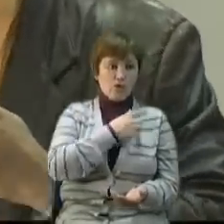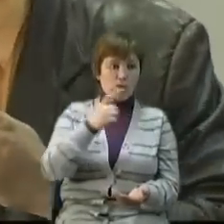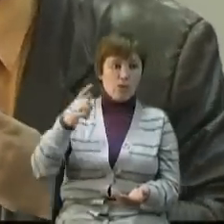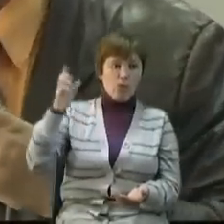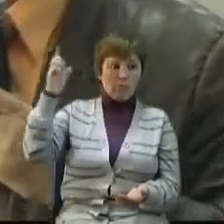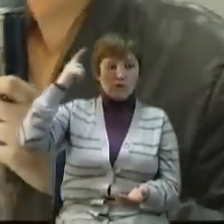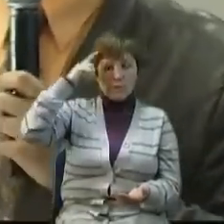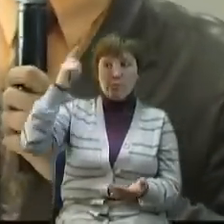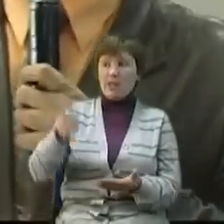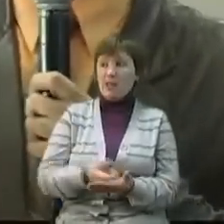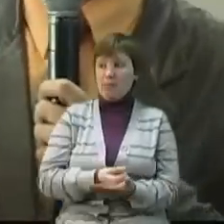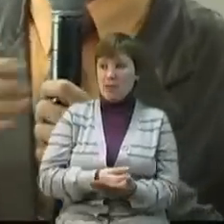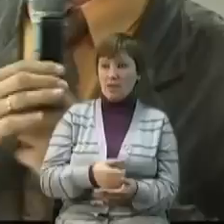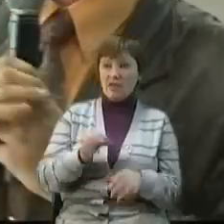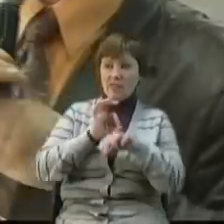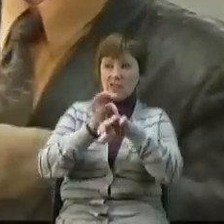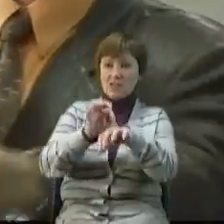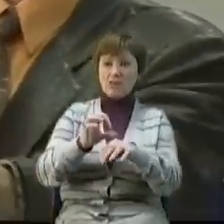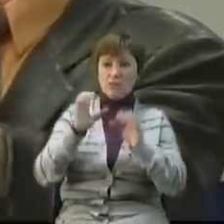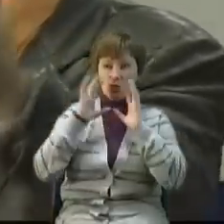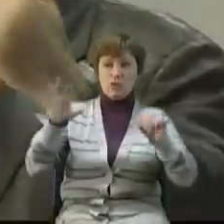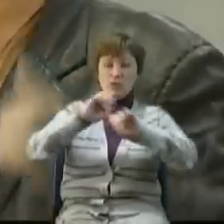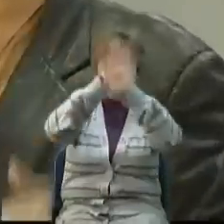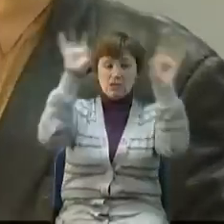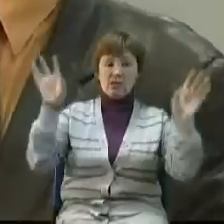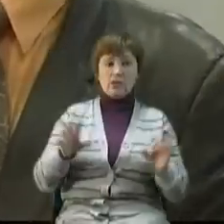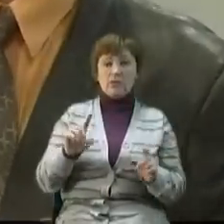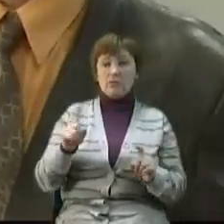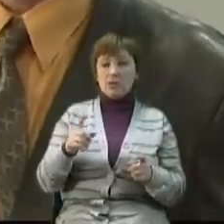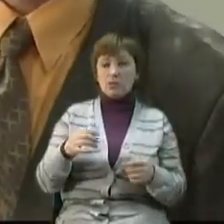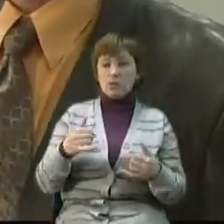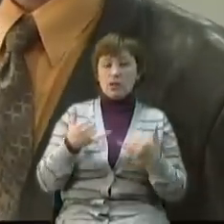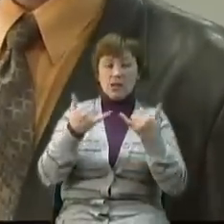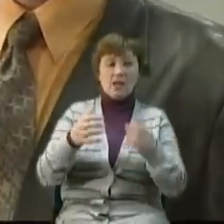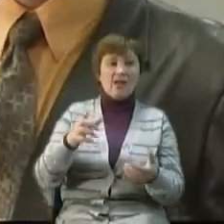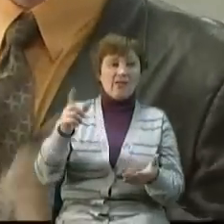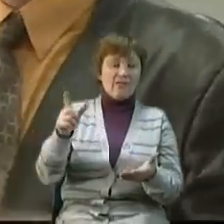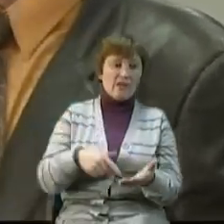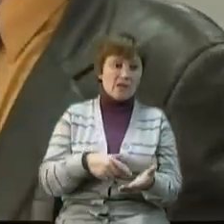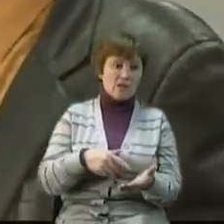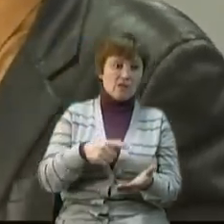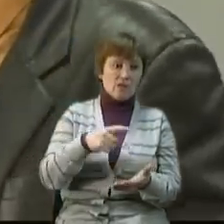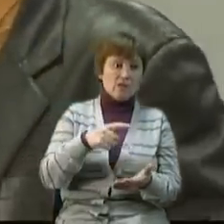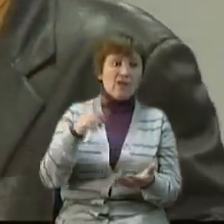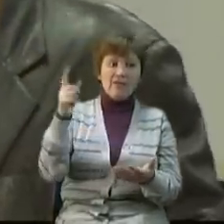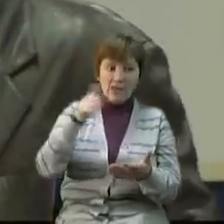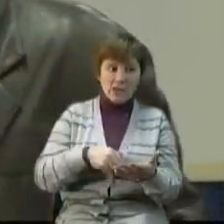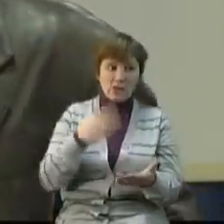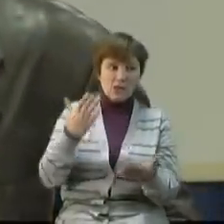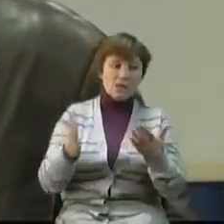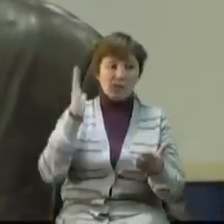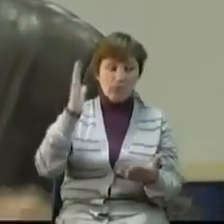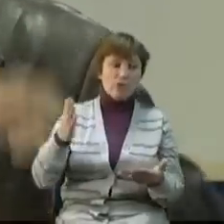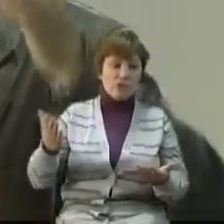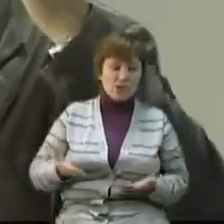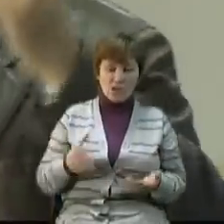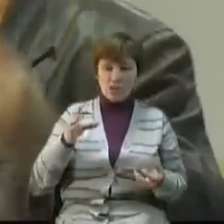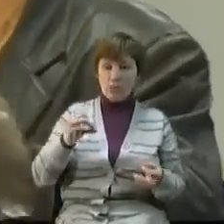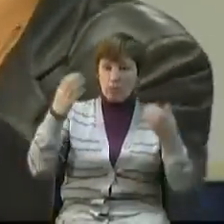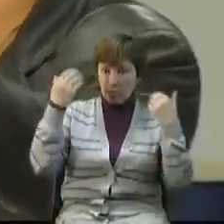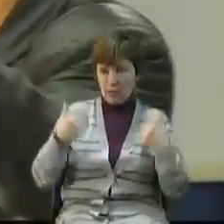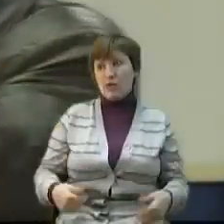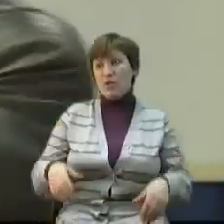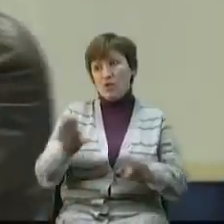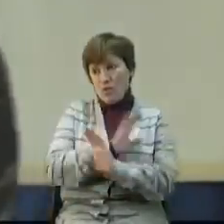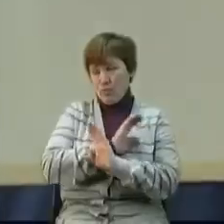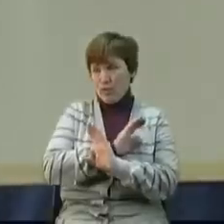Духом Святым. Потому что для верующих написано: будете жить по плоти, то что? Умрете. Это сказано для людей, которые